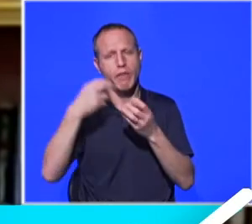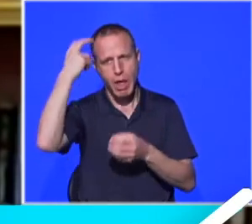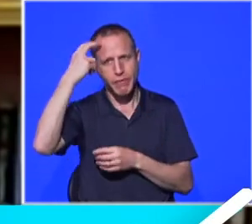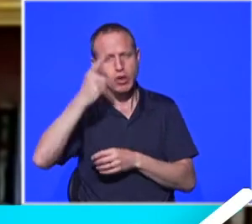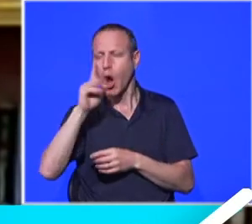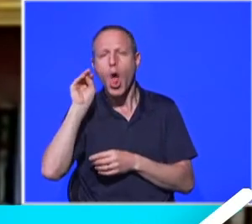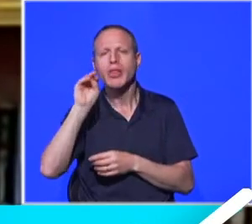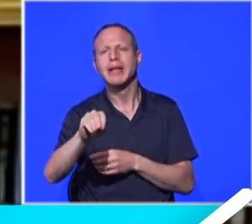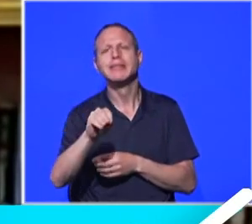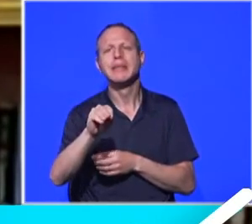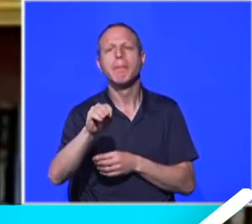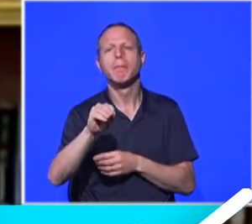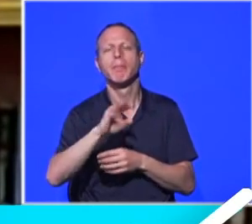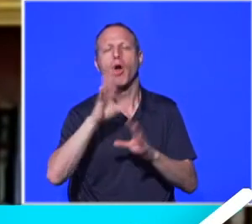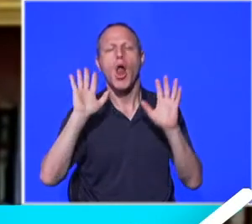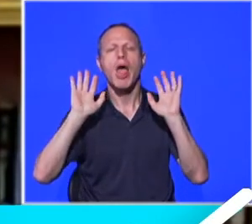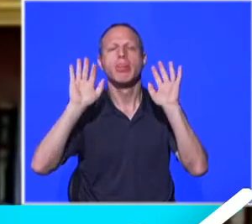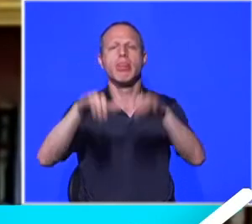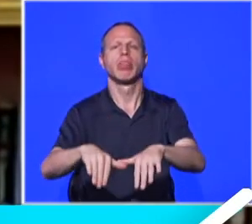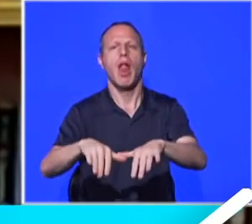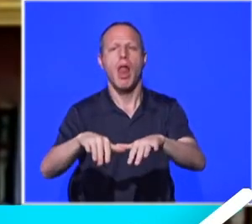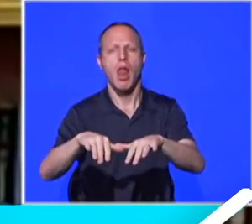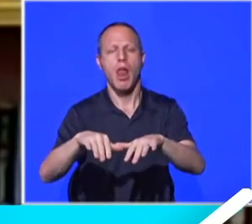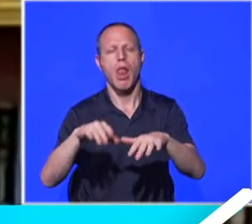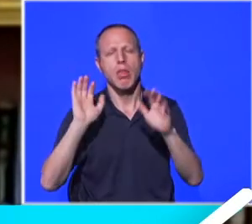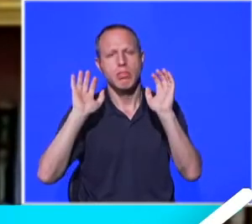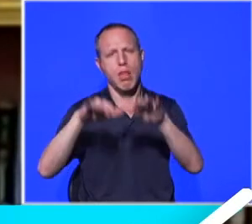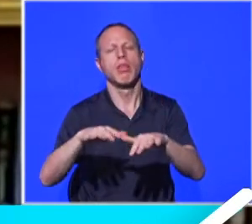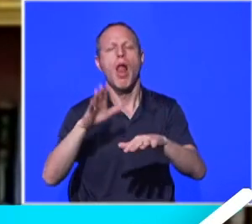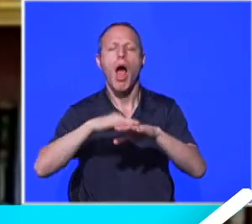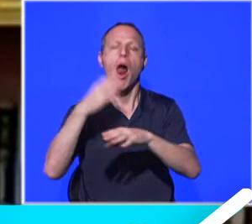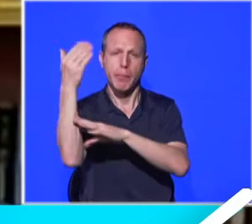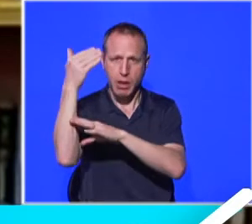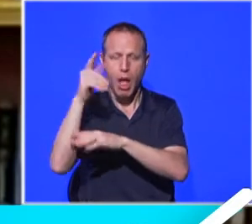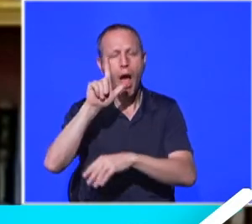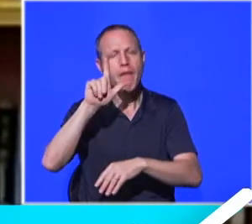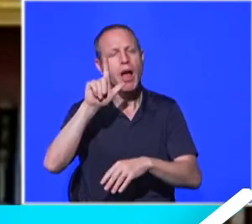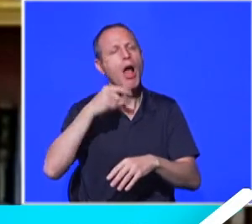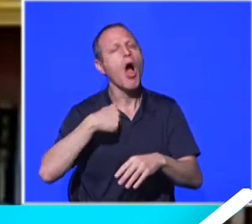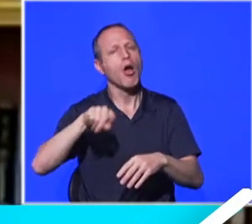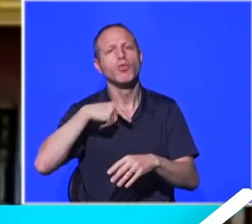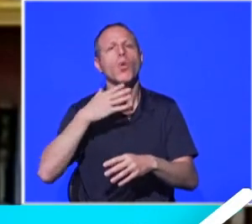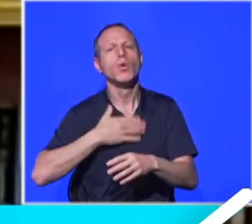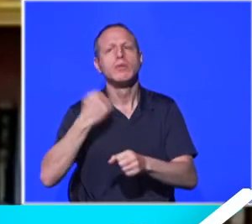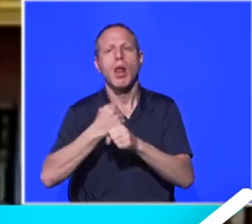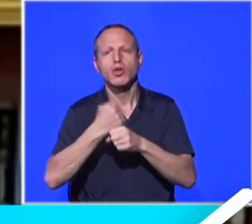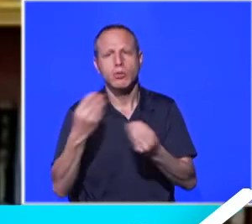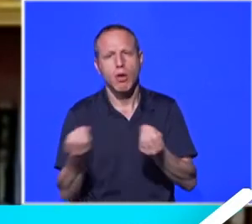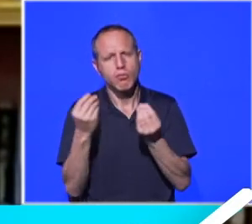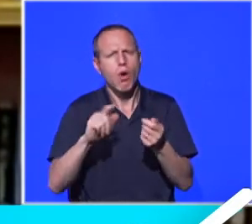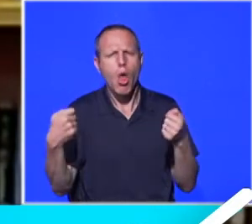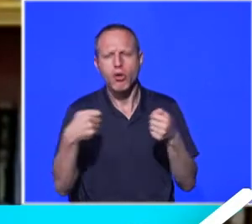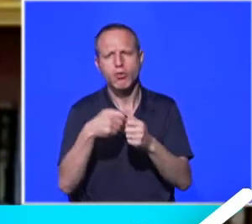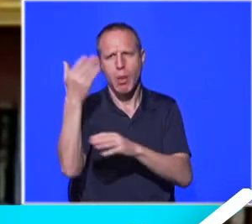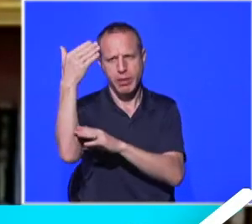כל הנטל על הנטל הוא קיים על המדינה, אבל אנחנו רוצים לעשות משהו שלא קשור למדינה.